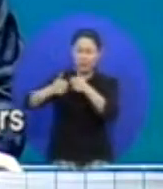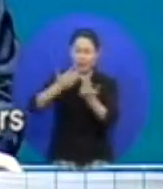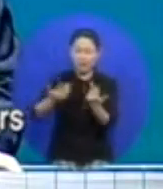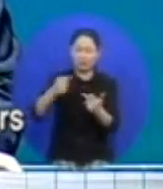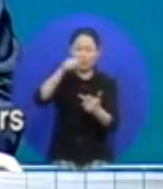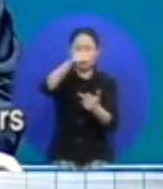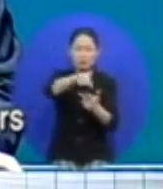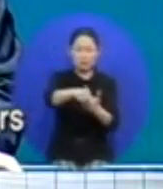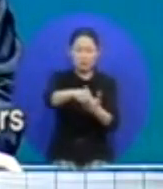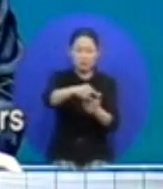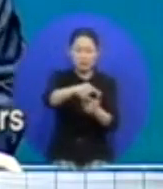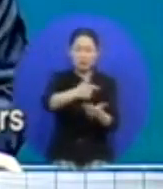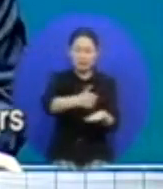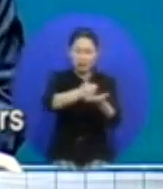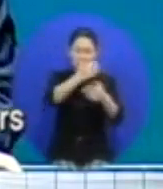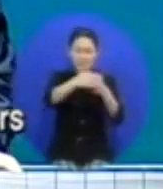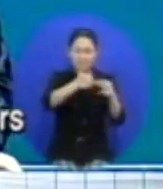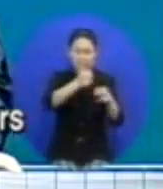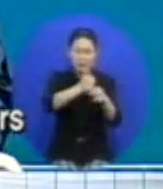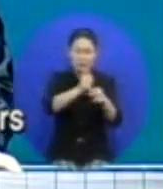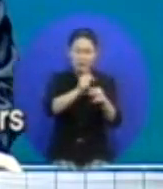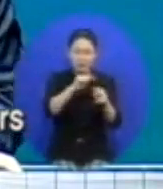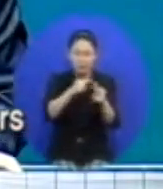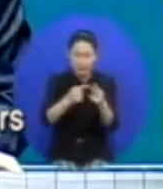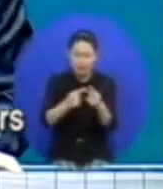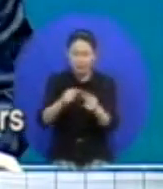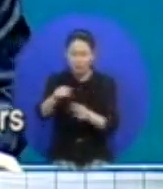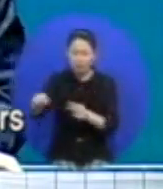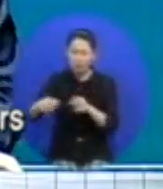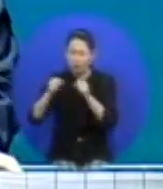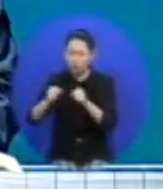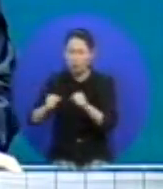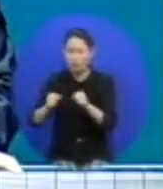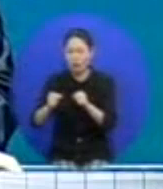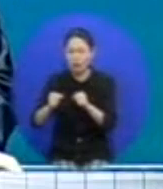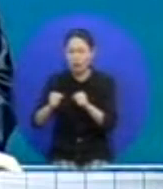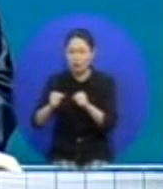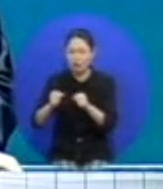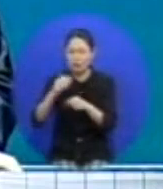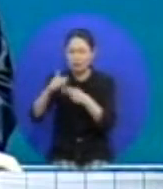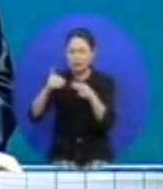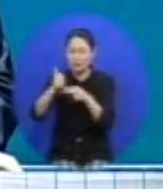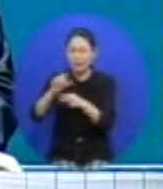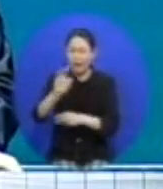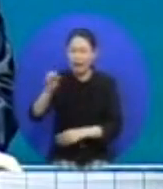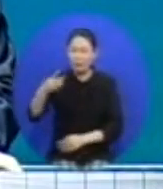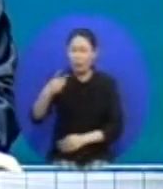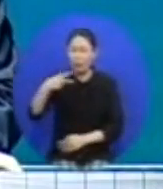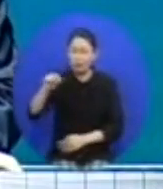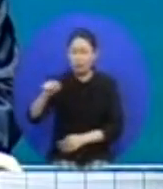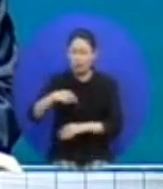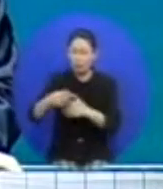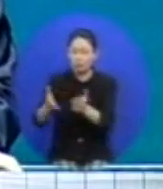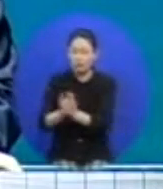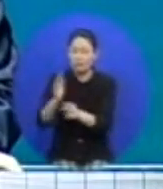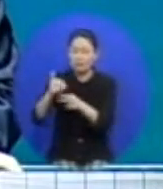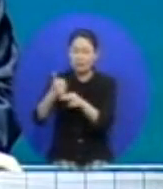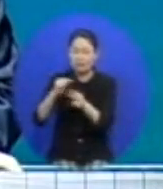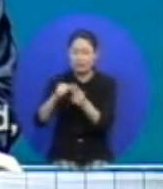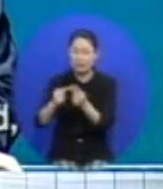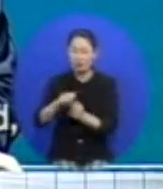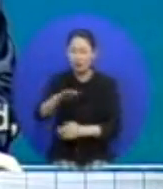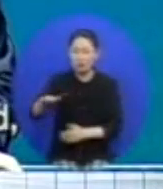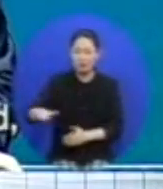신 들이 든지 또한 너희가 거주하는 땅에 있는 아모리 족속의 신들이 든지 너희가 섬길 자를